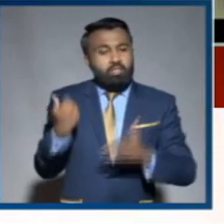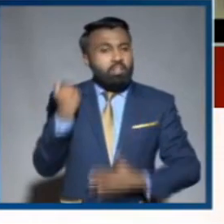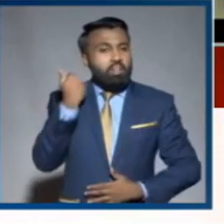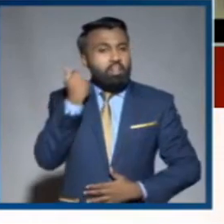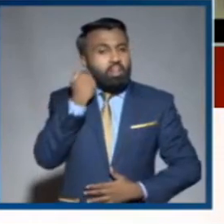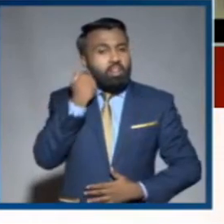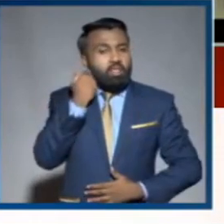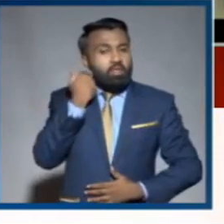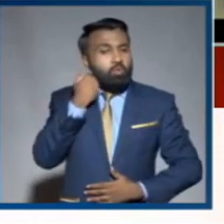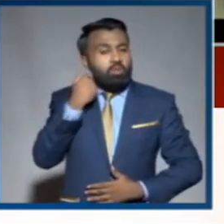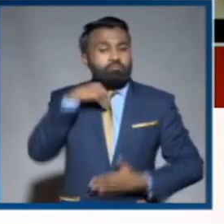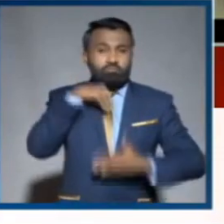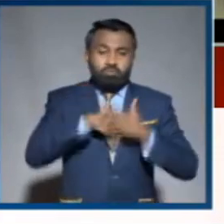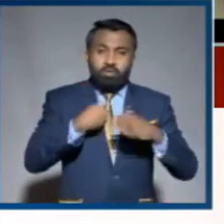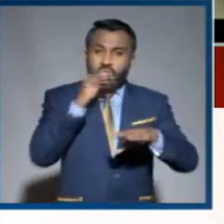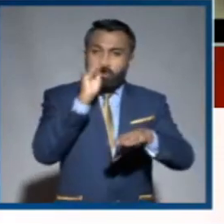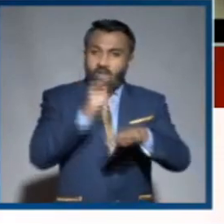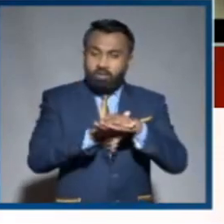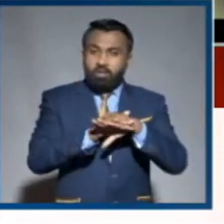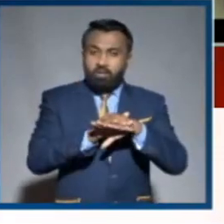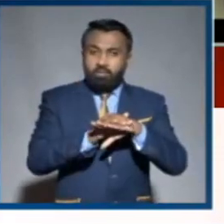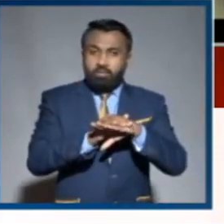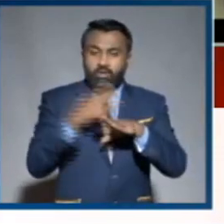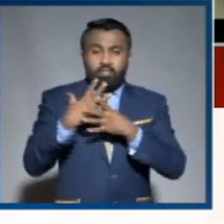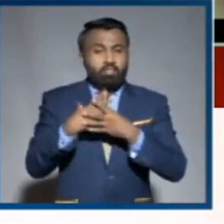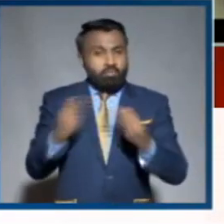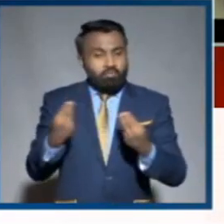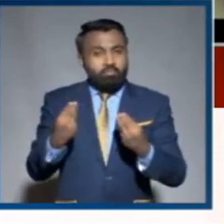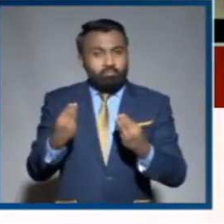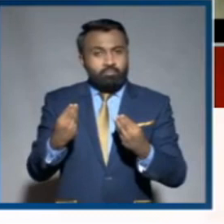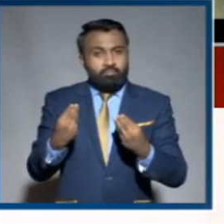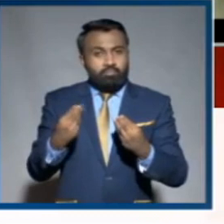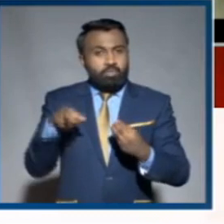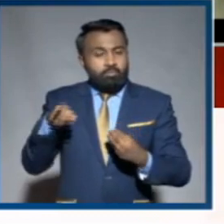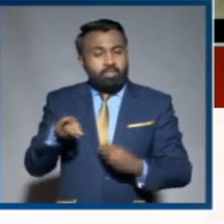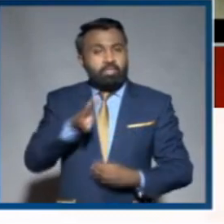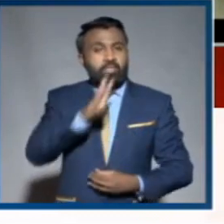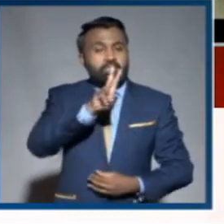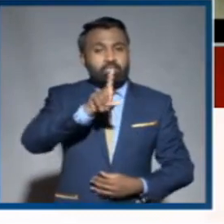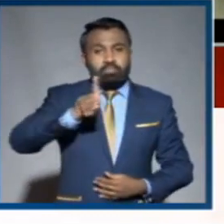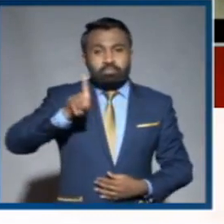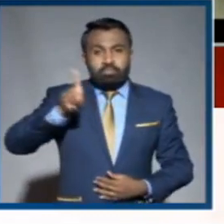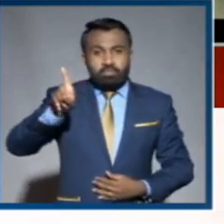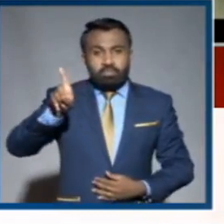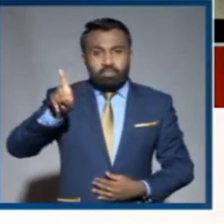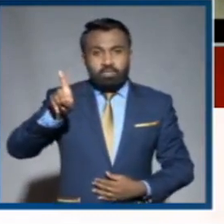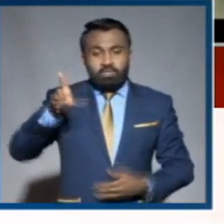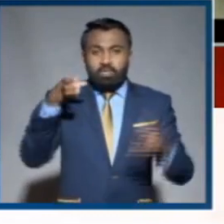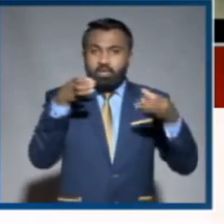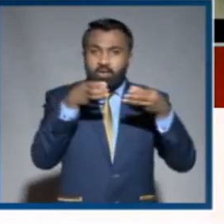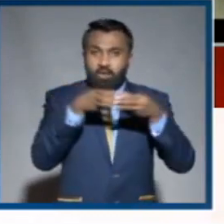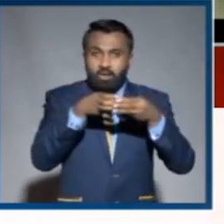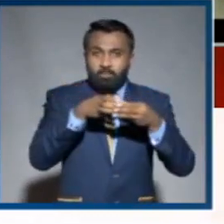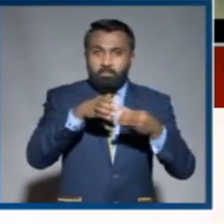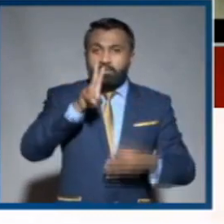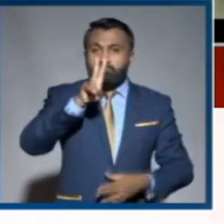पॉजिटिव हेम नेतांग अक्रिय वेनो इधन दंगे तिबीच तिस्से क्लस्टर्स विसी हताकम अक्रिय